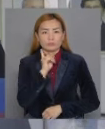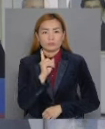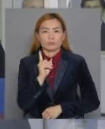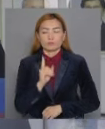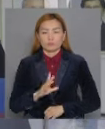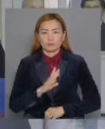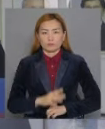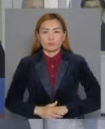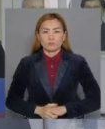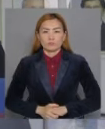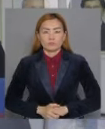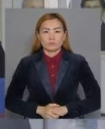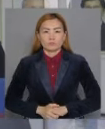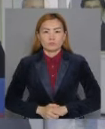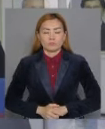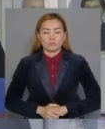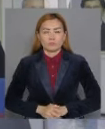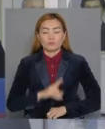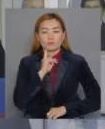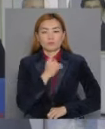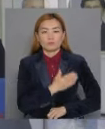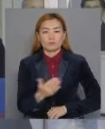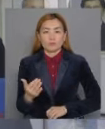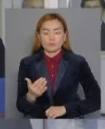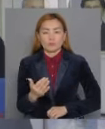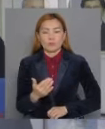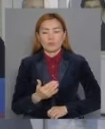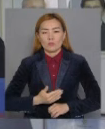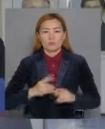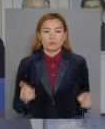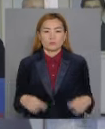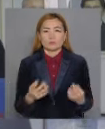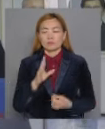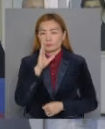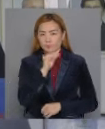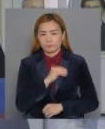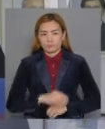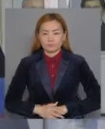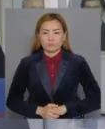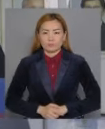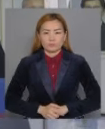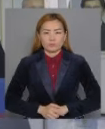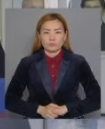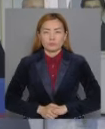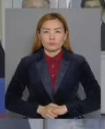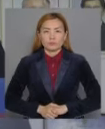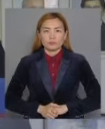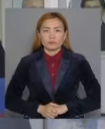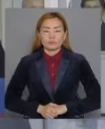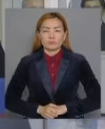бұл біз секілді жастар үшін жақсы бір көрсеткіш деп есептеймін. Сол